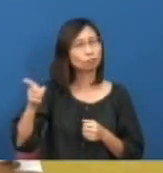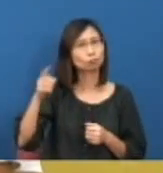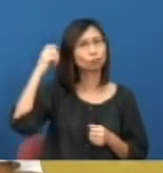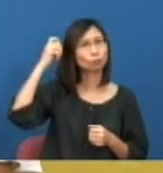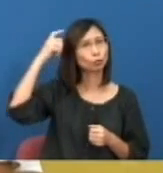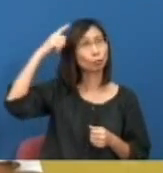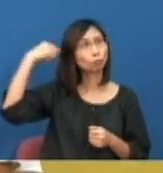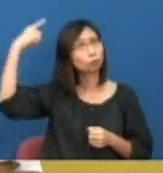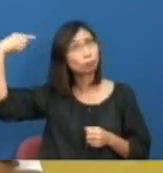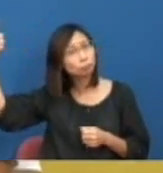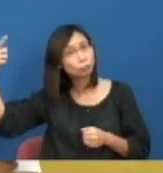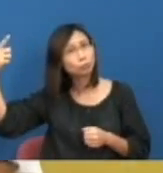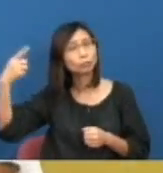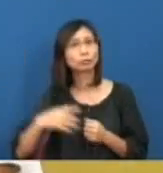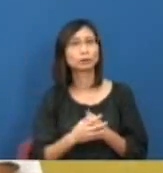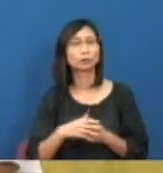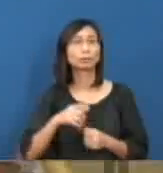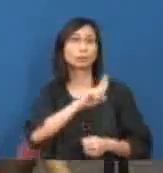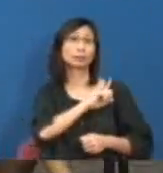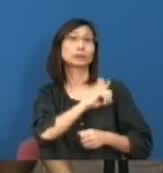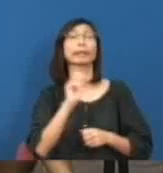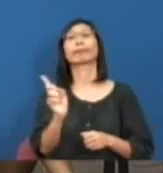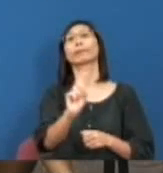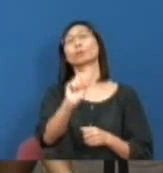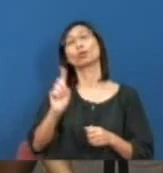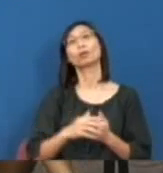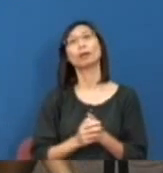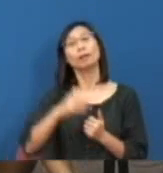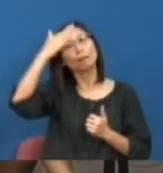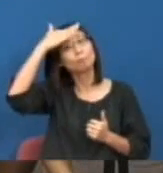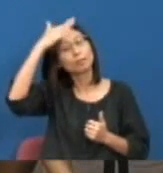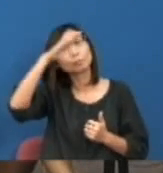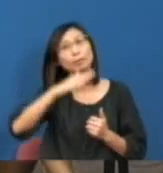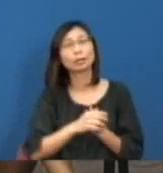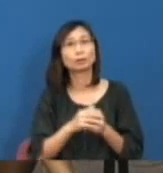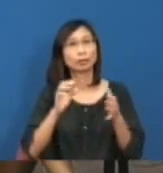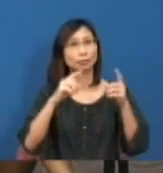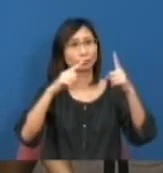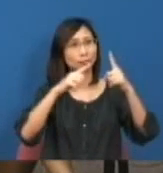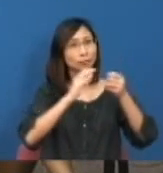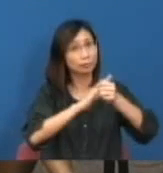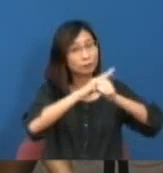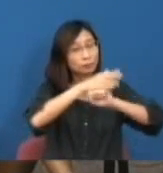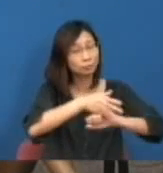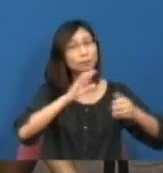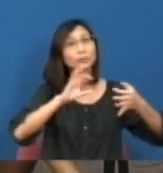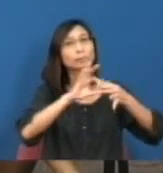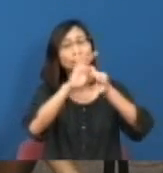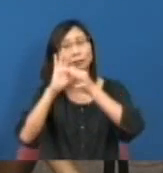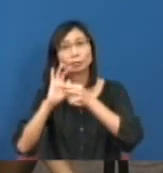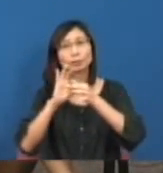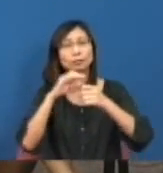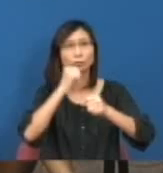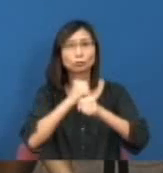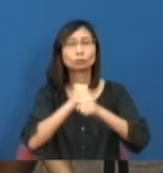五區公投嘅時候講佢如何英明神武啊，即係話一早睇穿咗。社民連咁樣再亂搞啊！社民連又冇機冇資